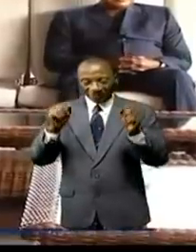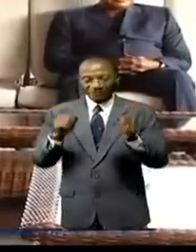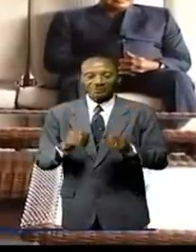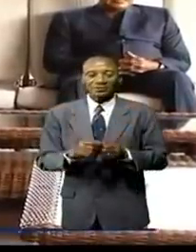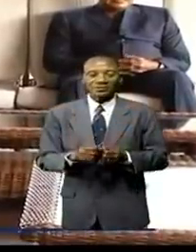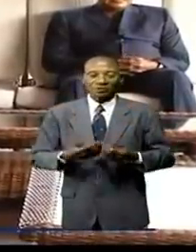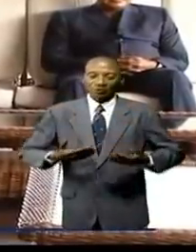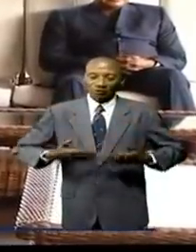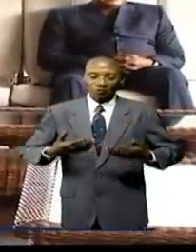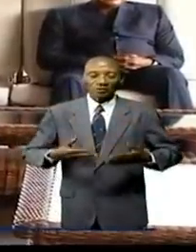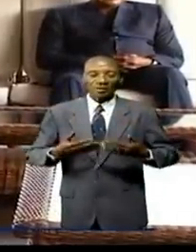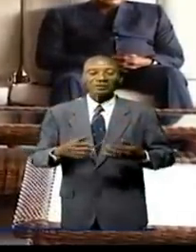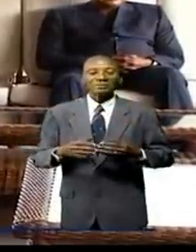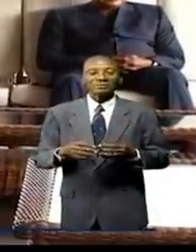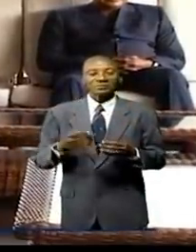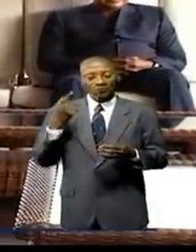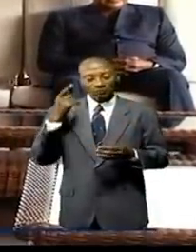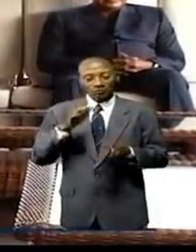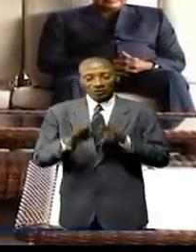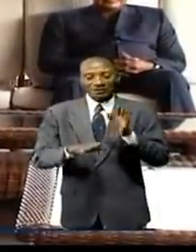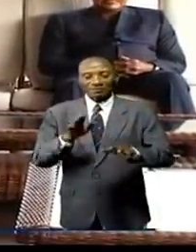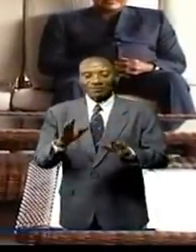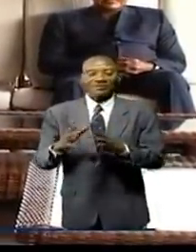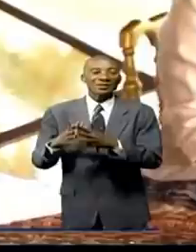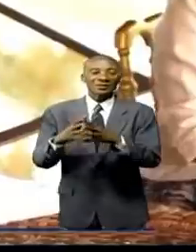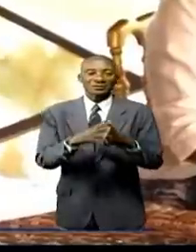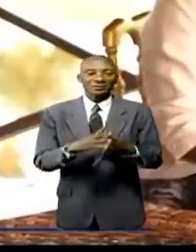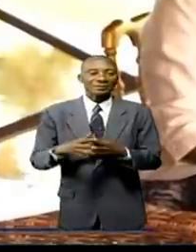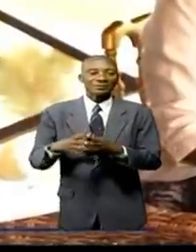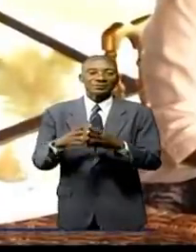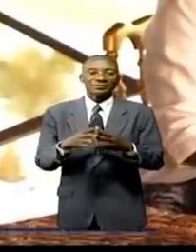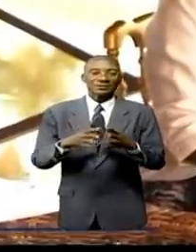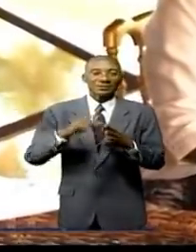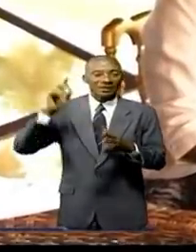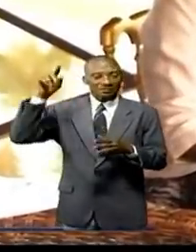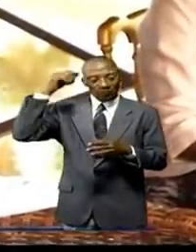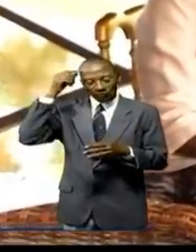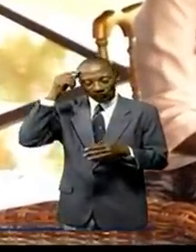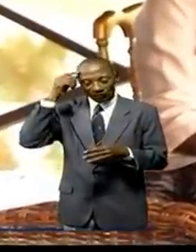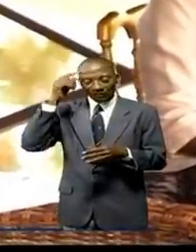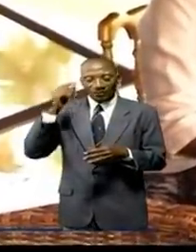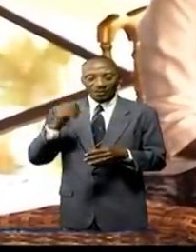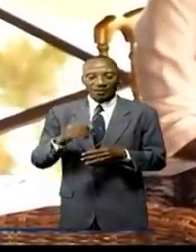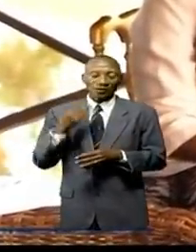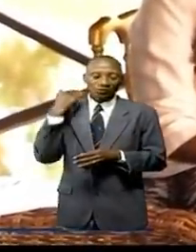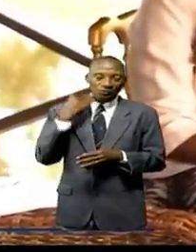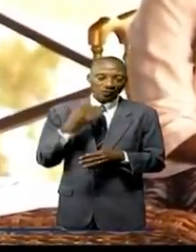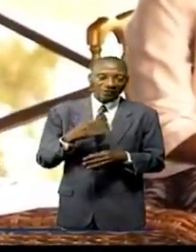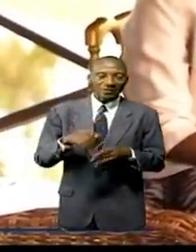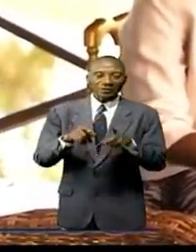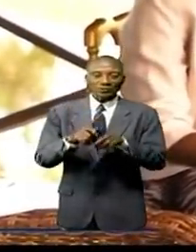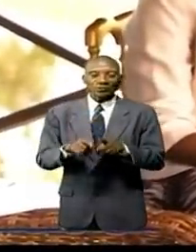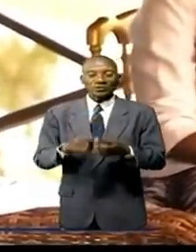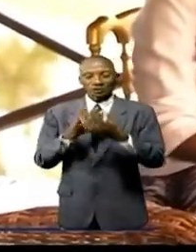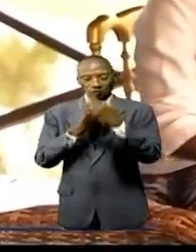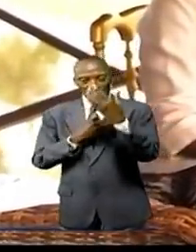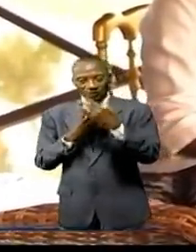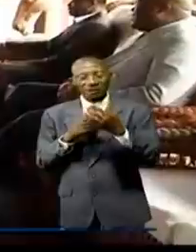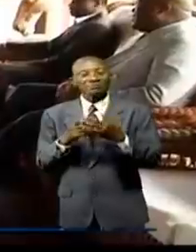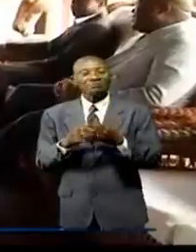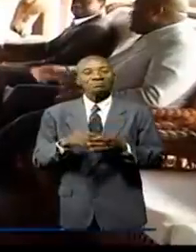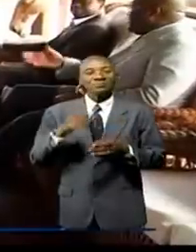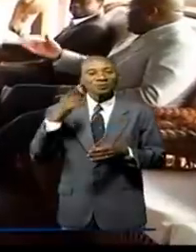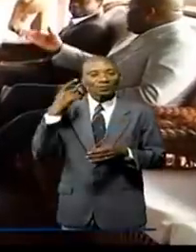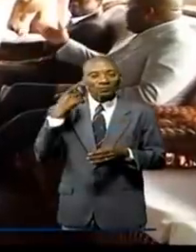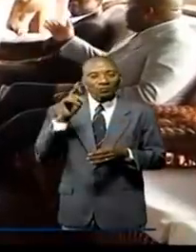la démarche conjointe amorcée par les gouvernements de l'Ouganda et du Rwanda en vue de l'ouverture effective de